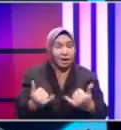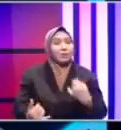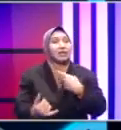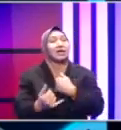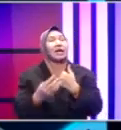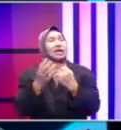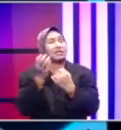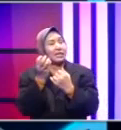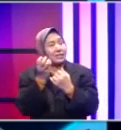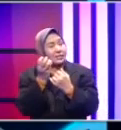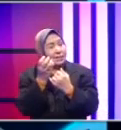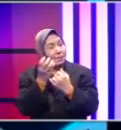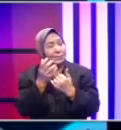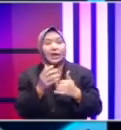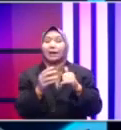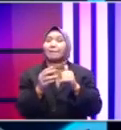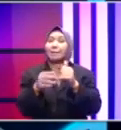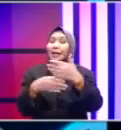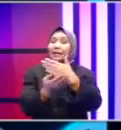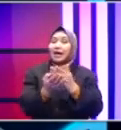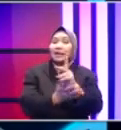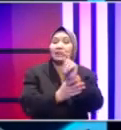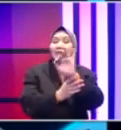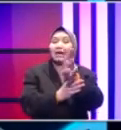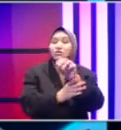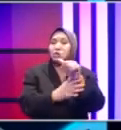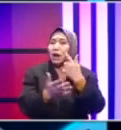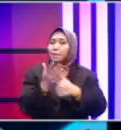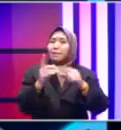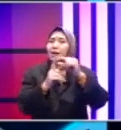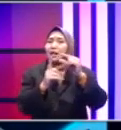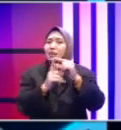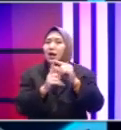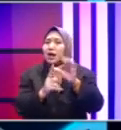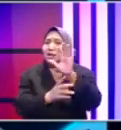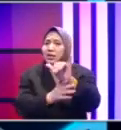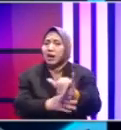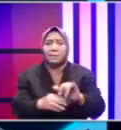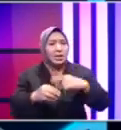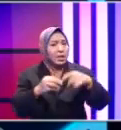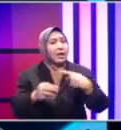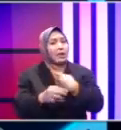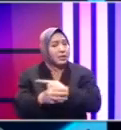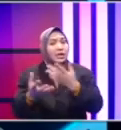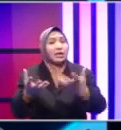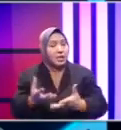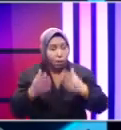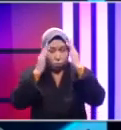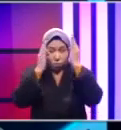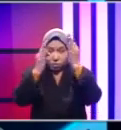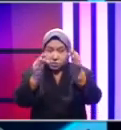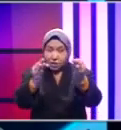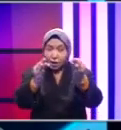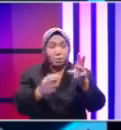tengok sekejap ruangan tajwid Apakah kalimah ataupun perkataan ataupun pegawai yang kita nak Titik beratkan adalah